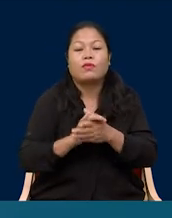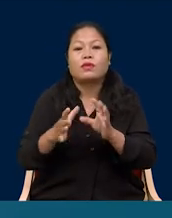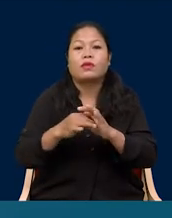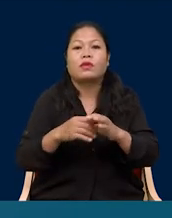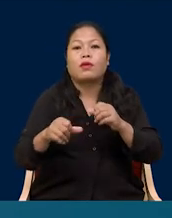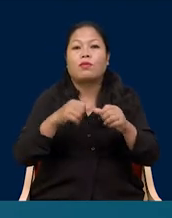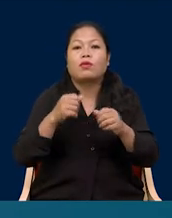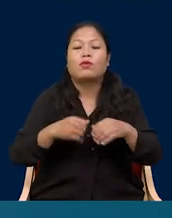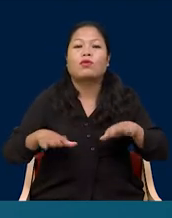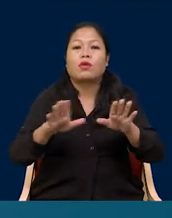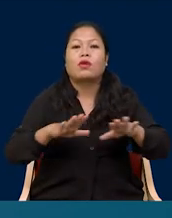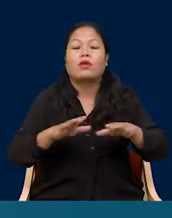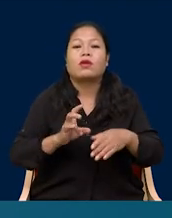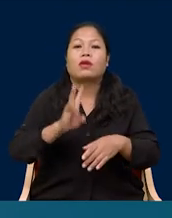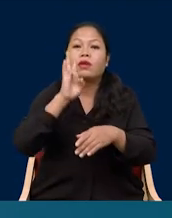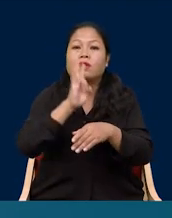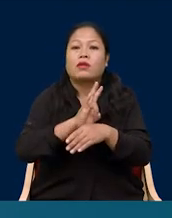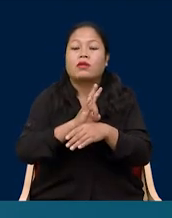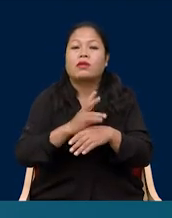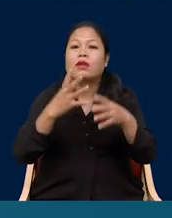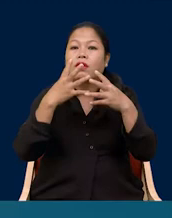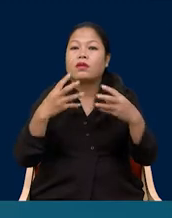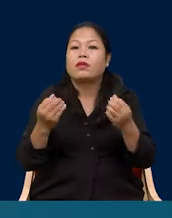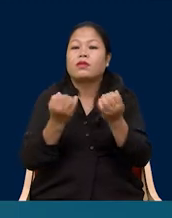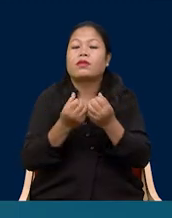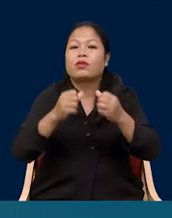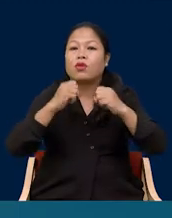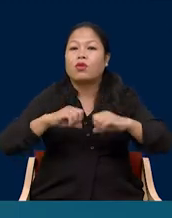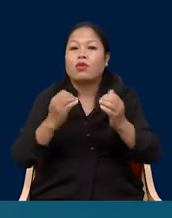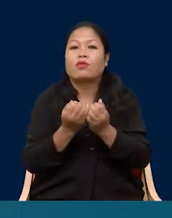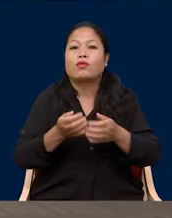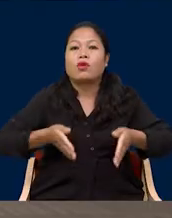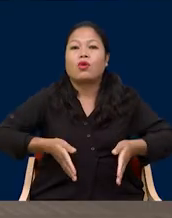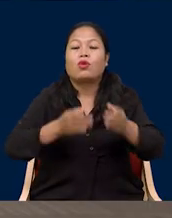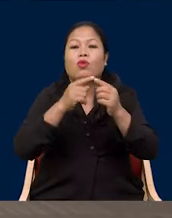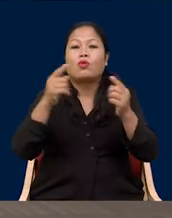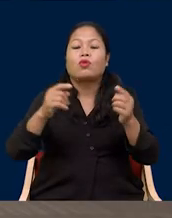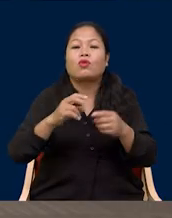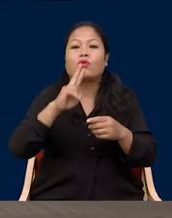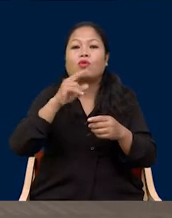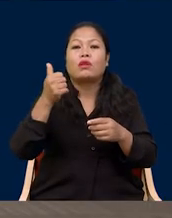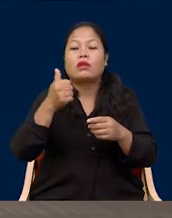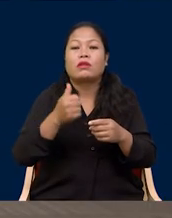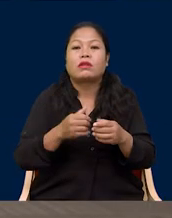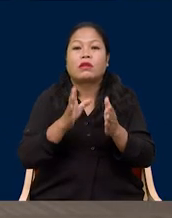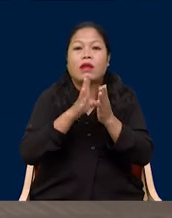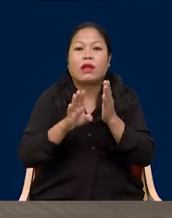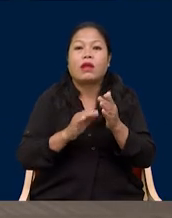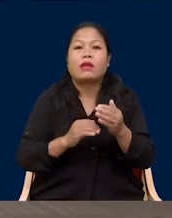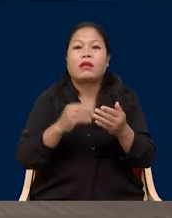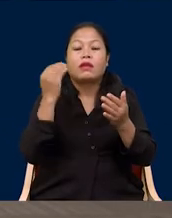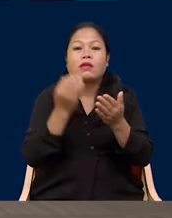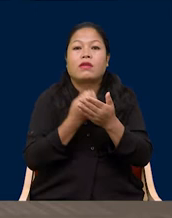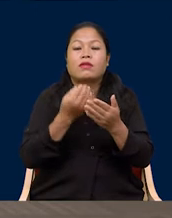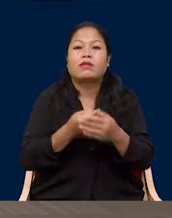वातावरणको लागि प्रकृतिमा आधारित र सिप सम्बन्धी समाधानको प्रयोग गर्नेछन्। रोड टू कप 26 बाट लाभान्वित हुने